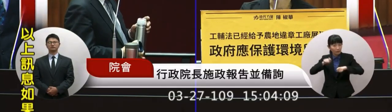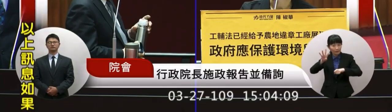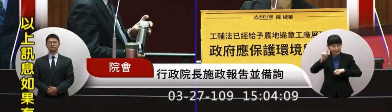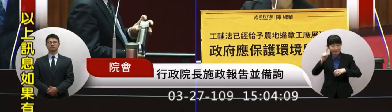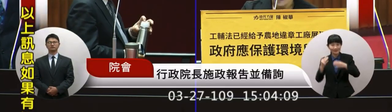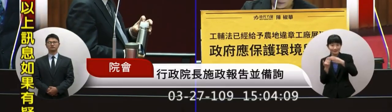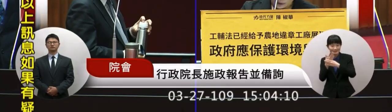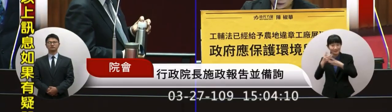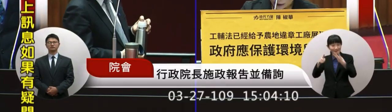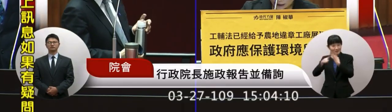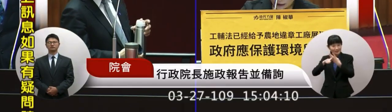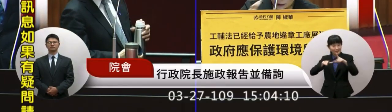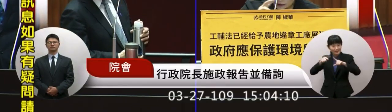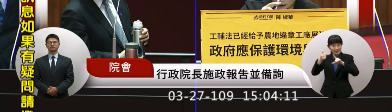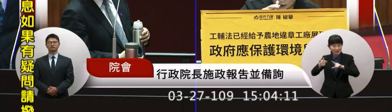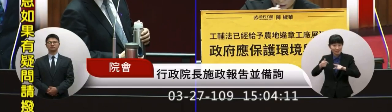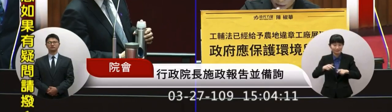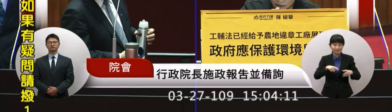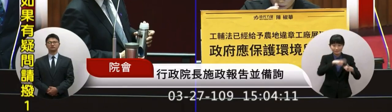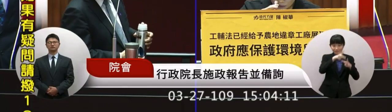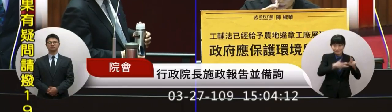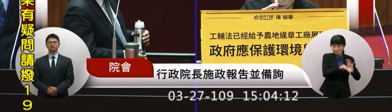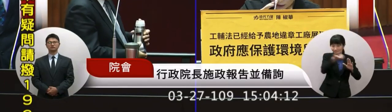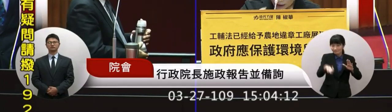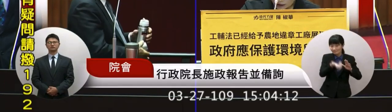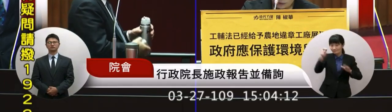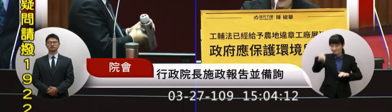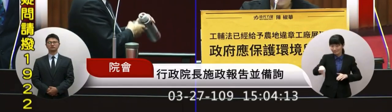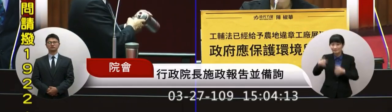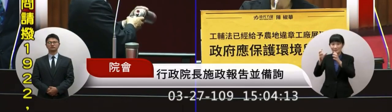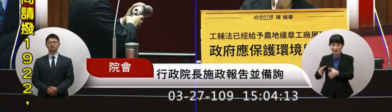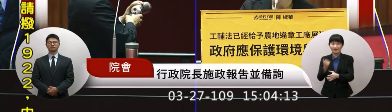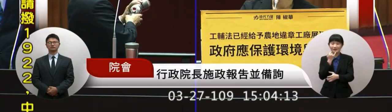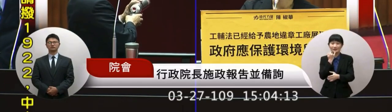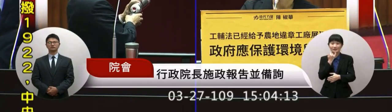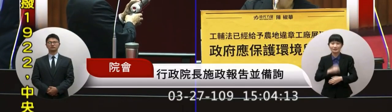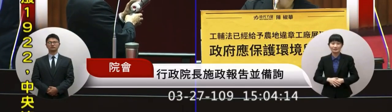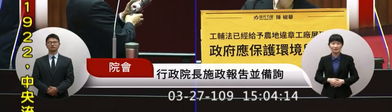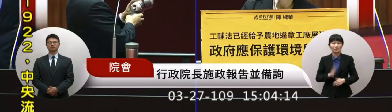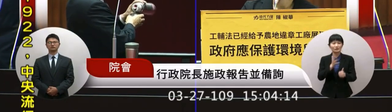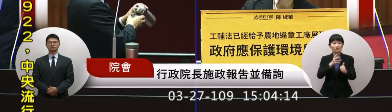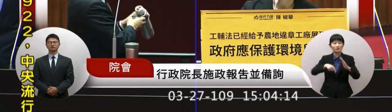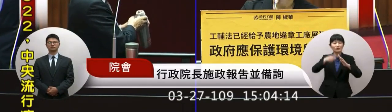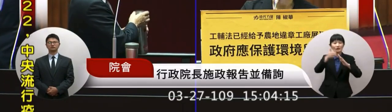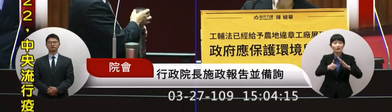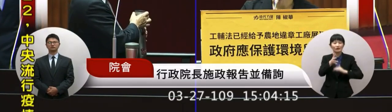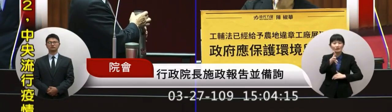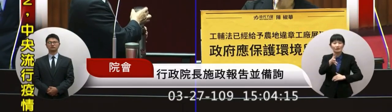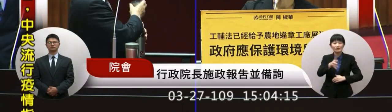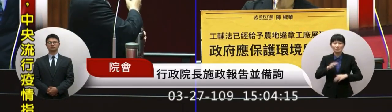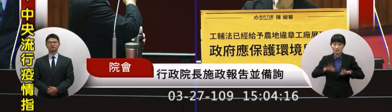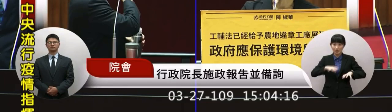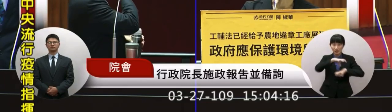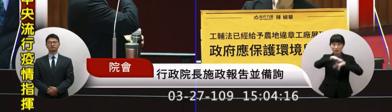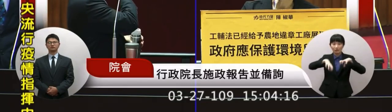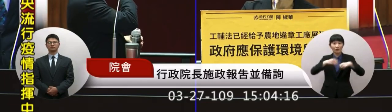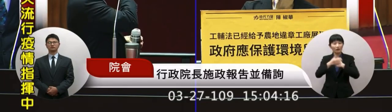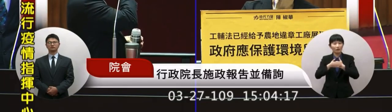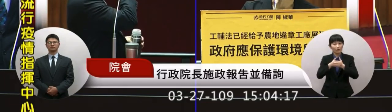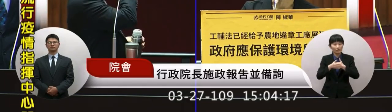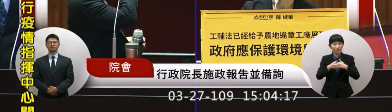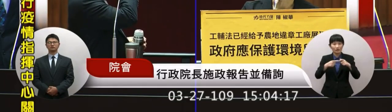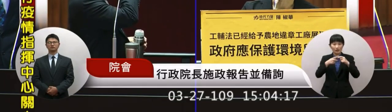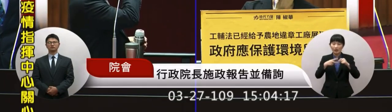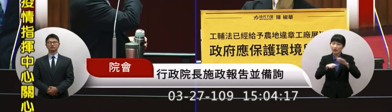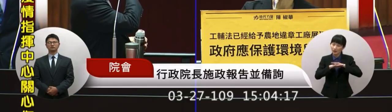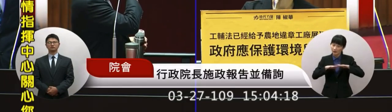加贝加盟议定哈，就是说我们就是基于环境保护跟安全